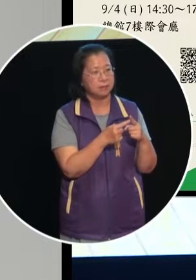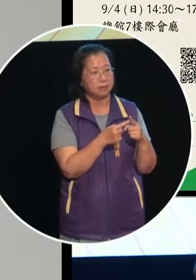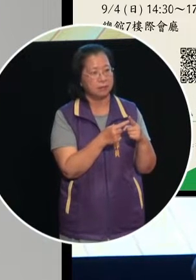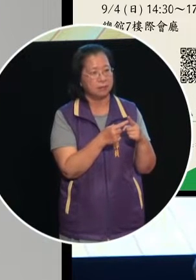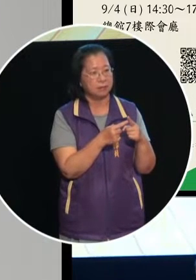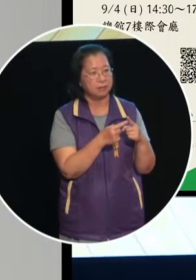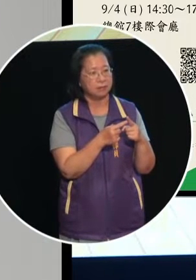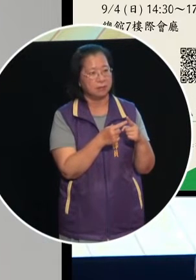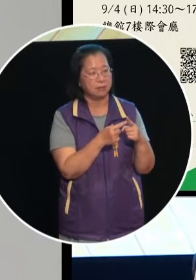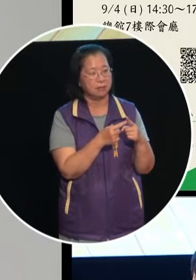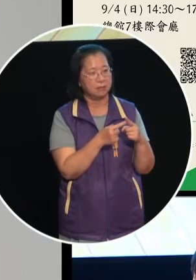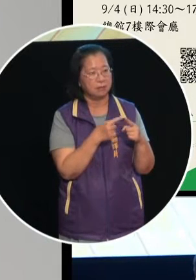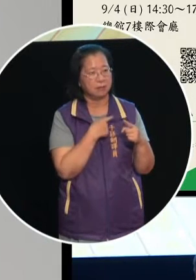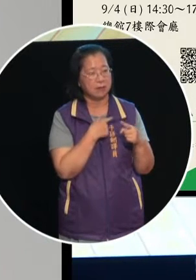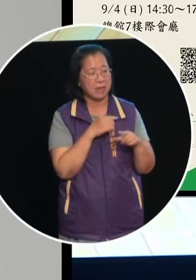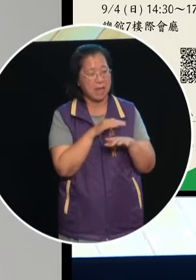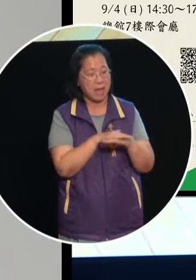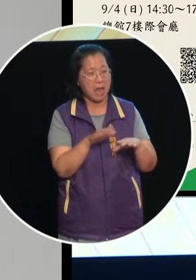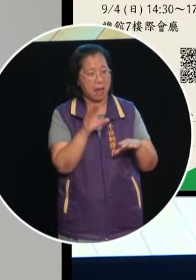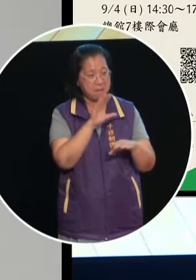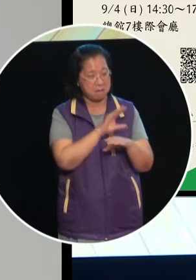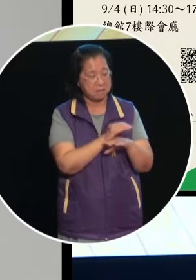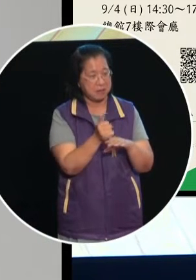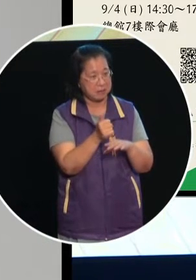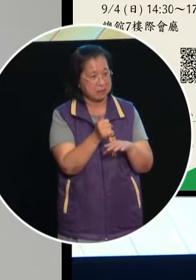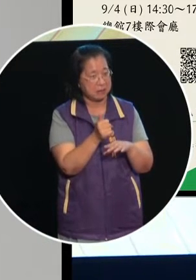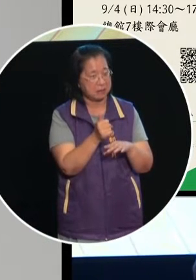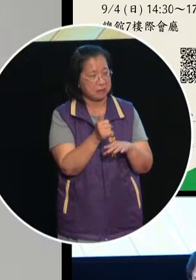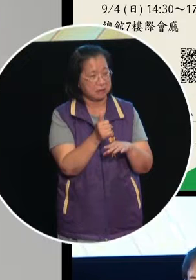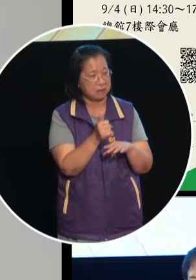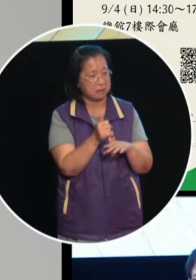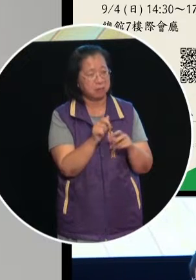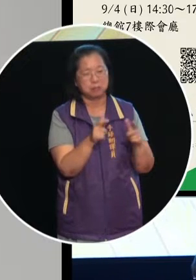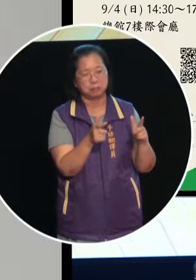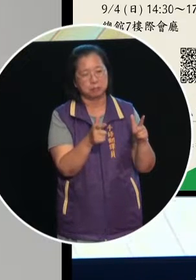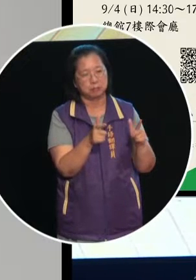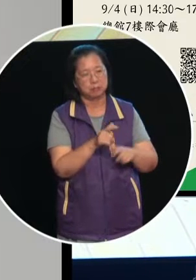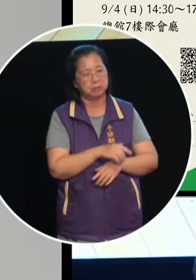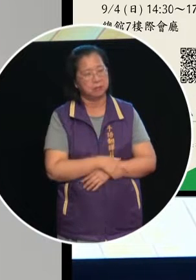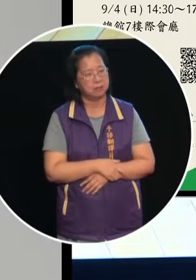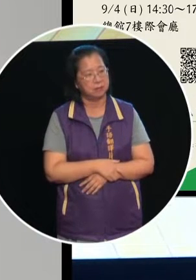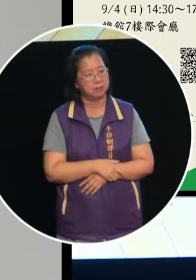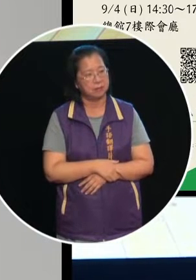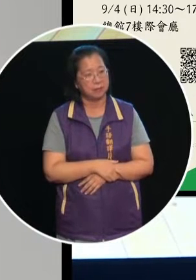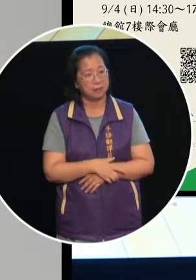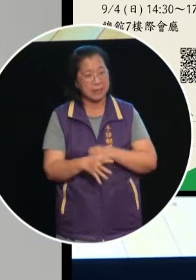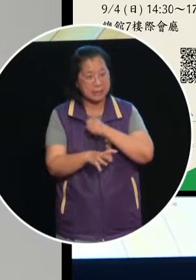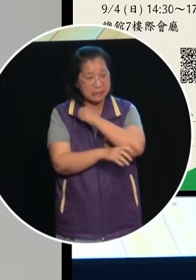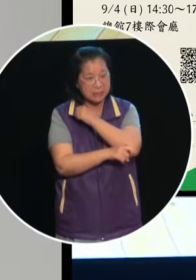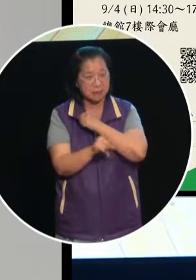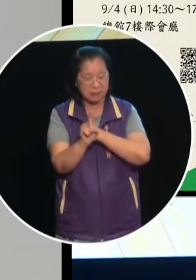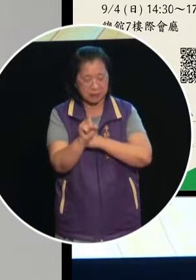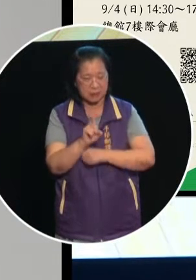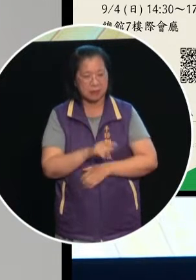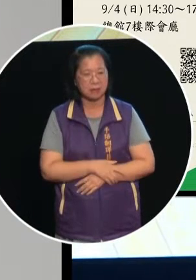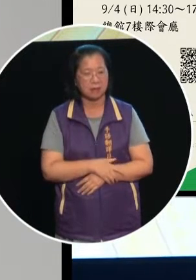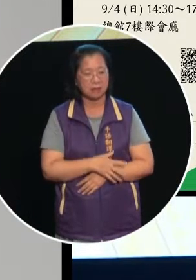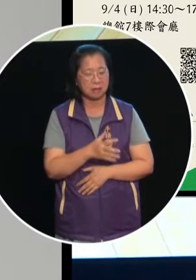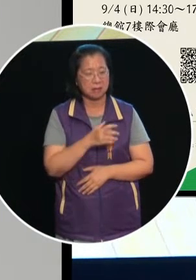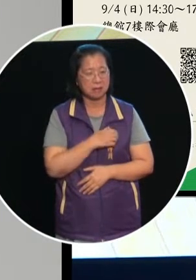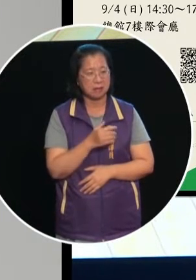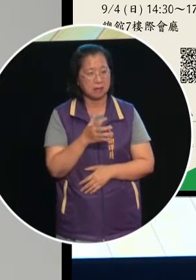开始不喜欢安倍先生吗？不是，我们基本上，当然是他做首相的时